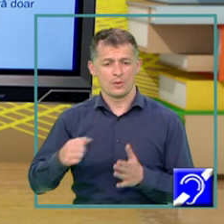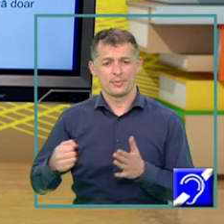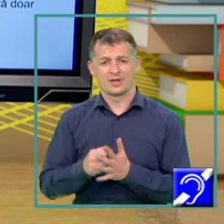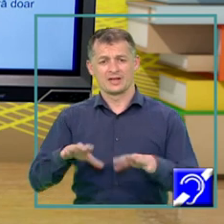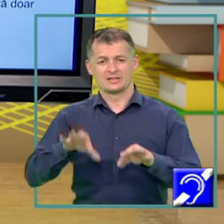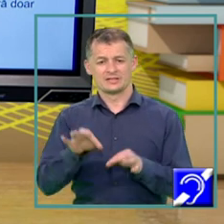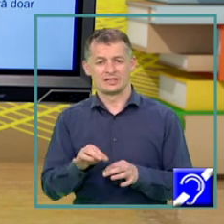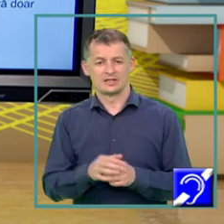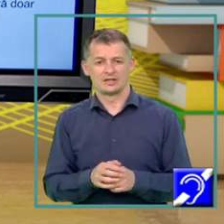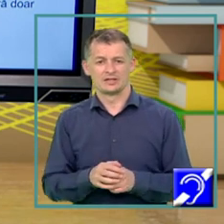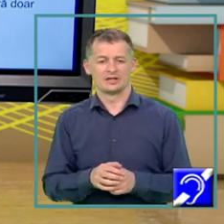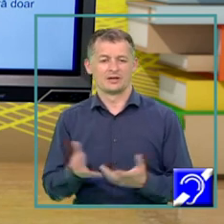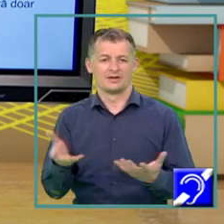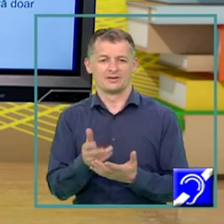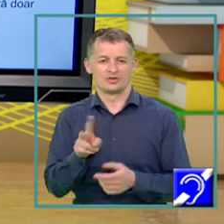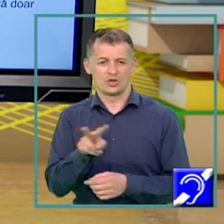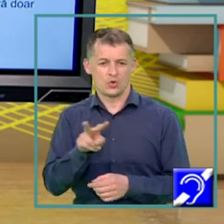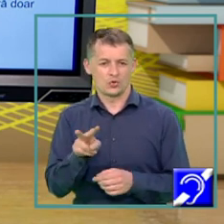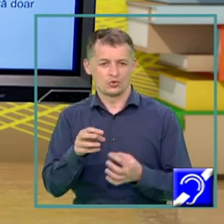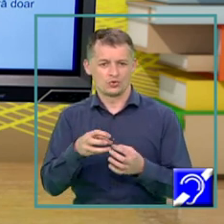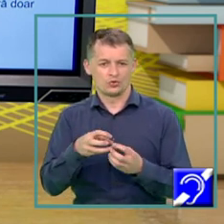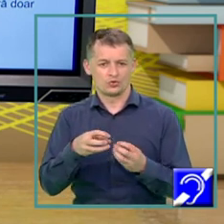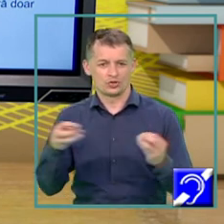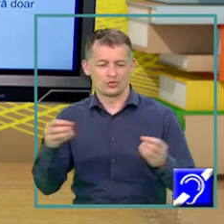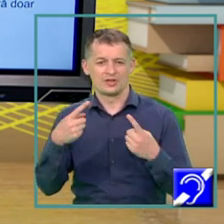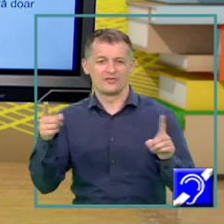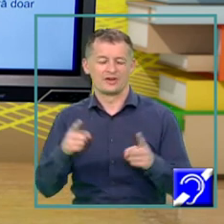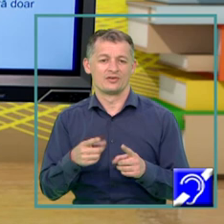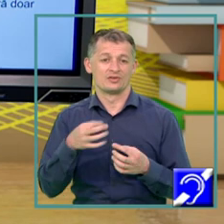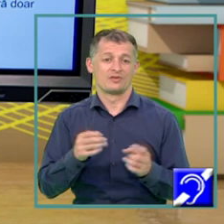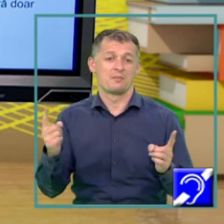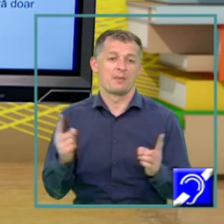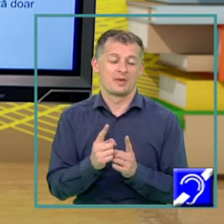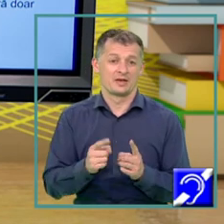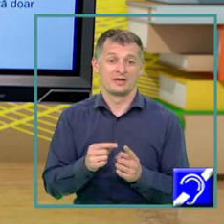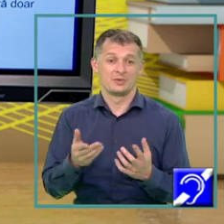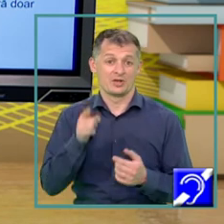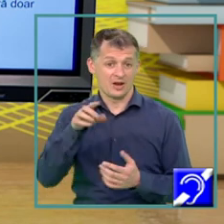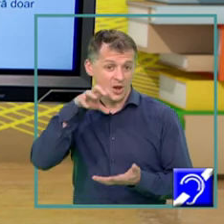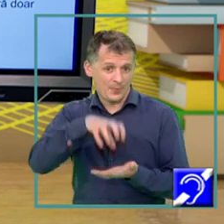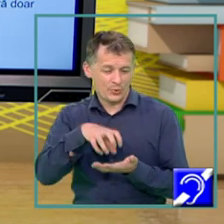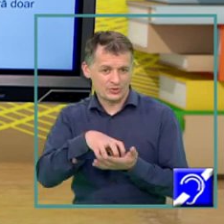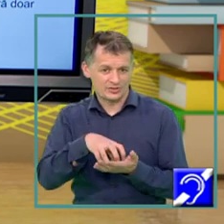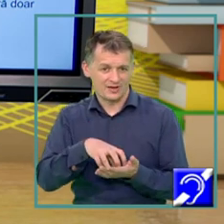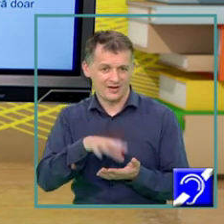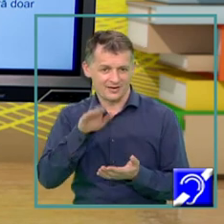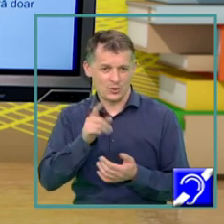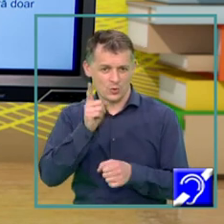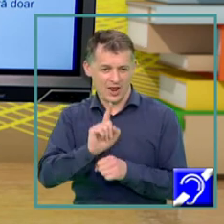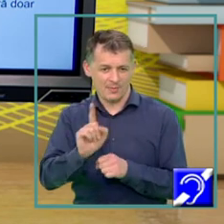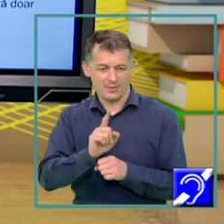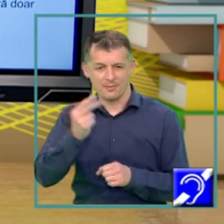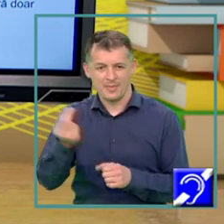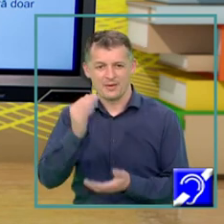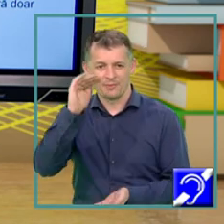pe care cele două șiruri diferă și va fi mai mic șirul care pe acea poziție conține un element